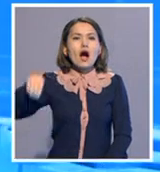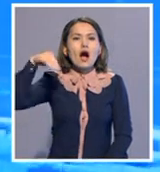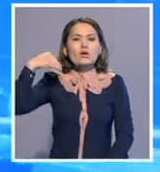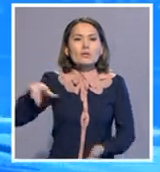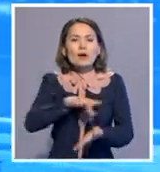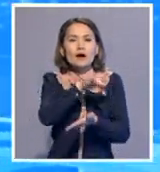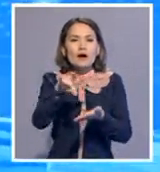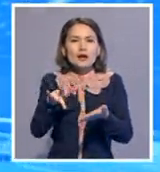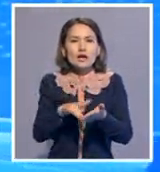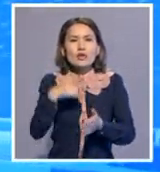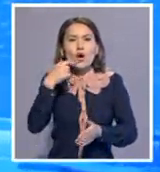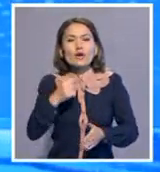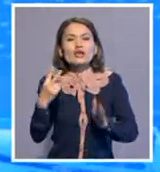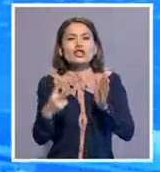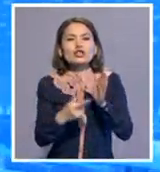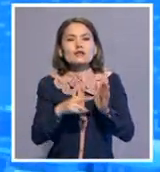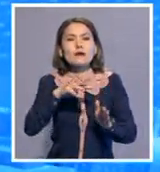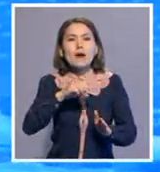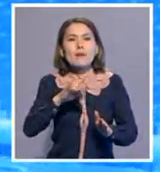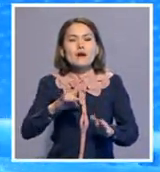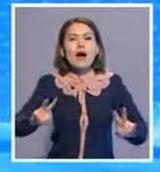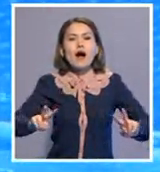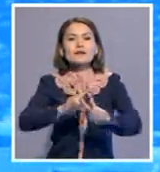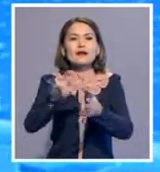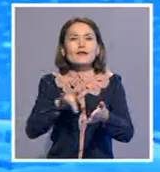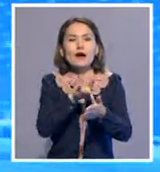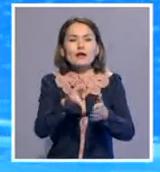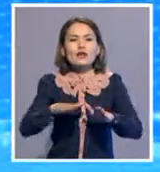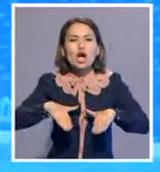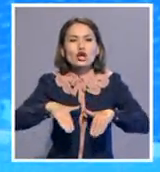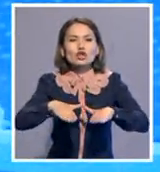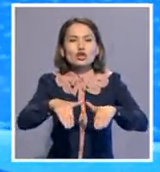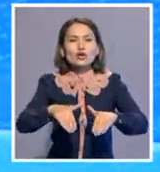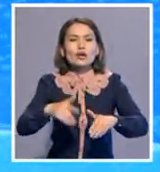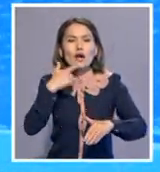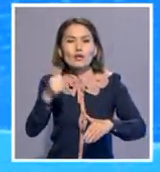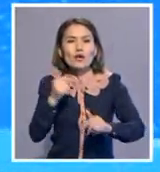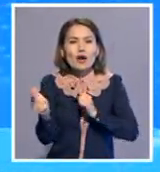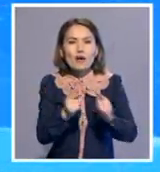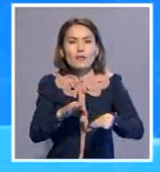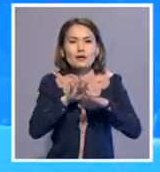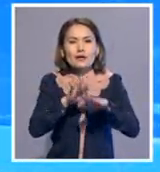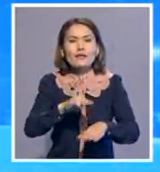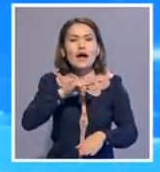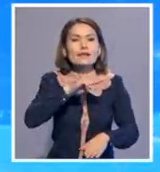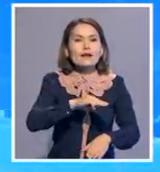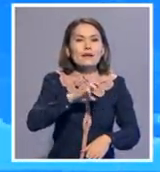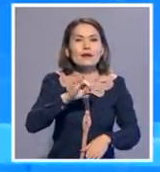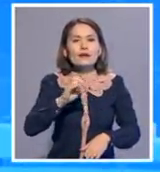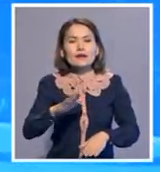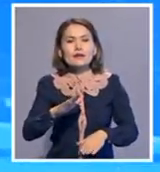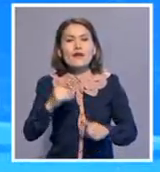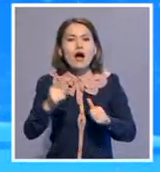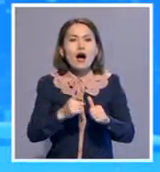Ақтөбелік курсанттар 7 мамырда Астанада өтетін салтанатты шеруге тынбай дайындалып жатыр. Ауқымды шараға Талғат Бигелдинов атындағы